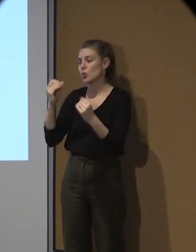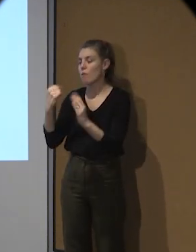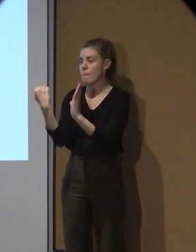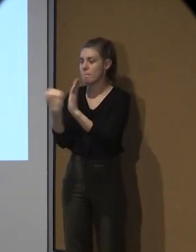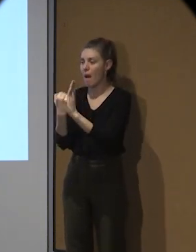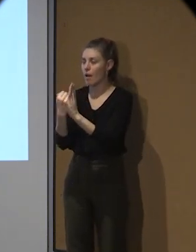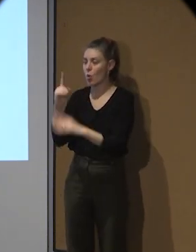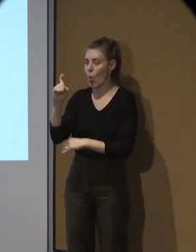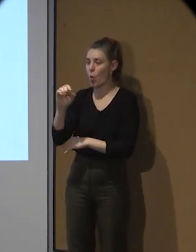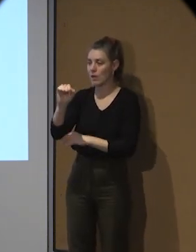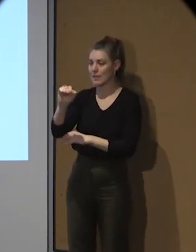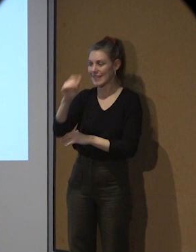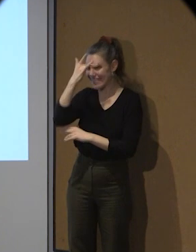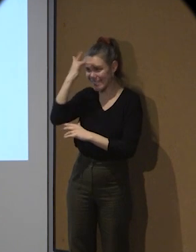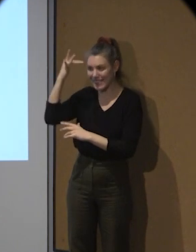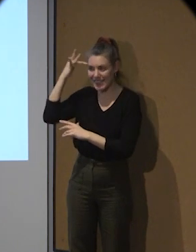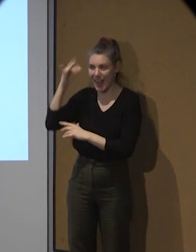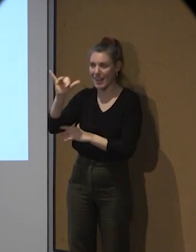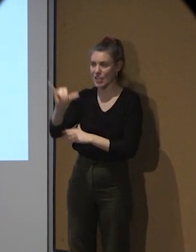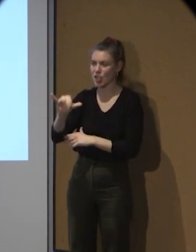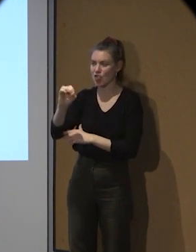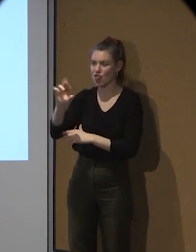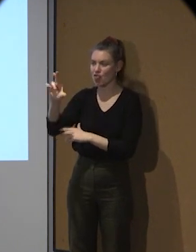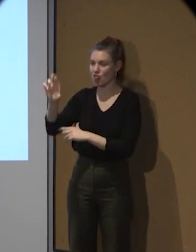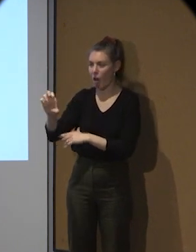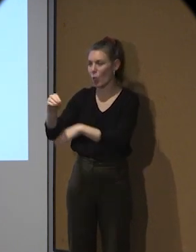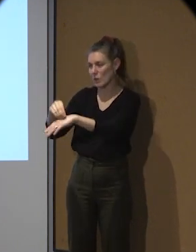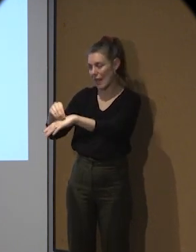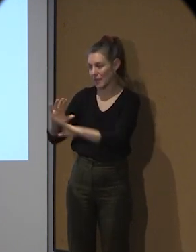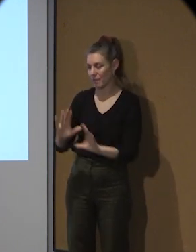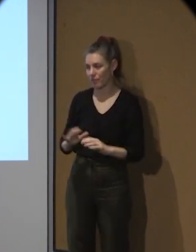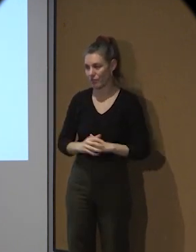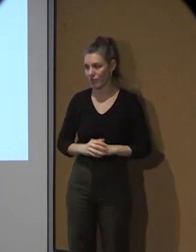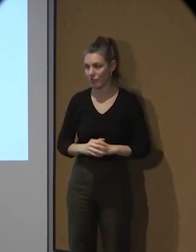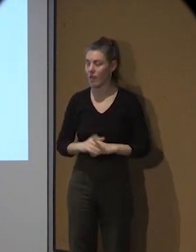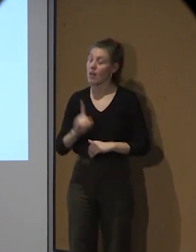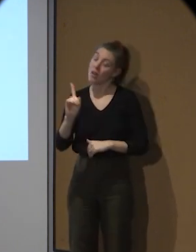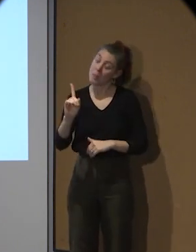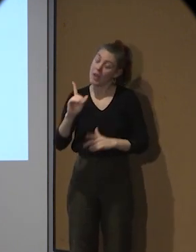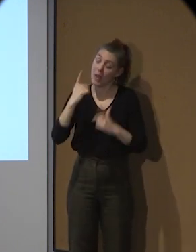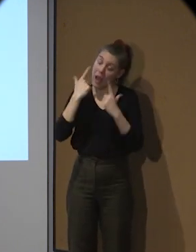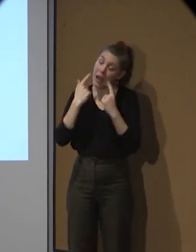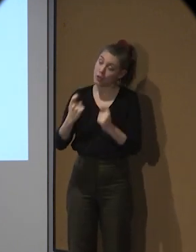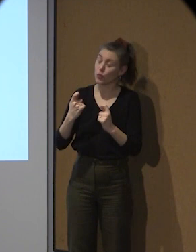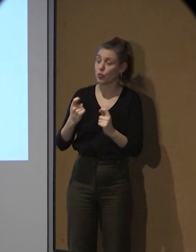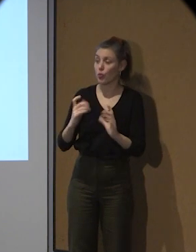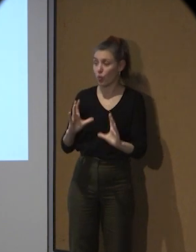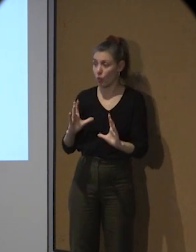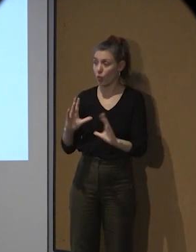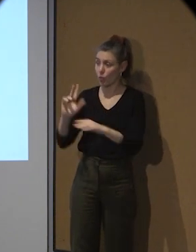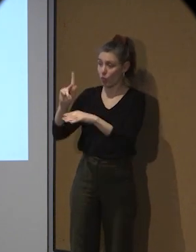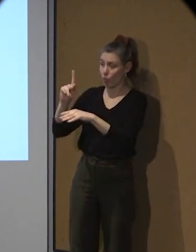D'accord. Alors, en restant évidemment sur des apports plutôt sain, l'apport